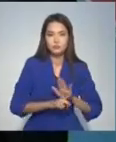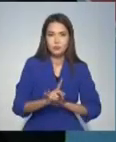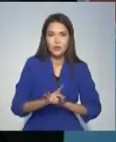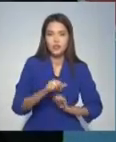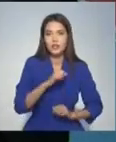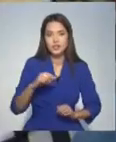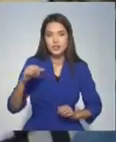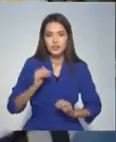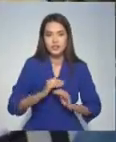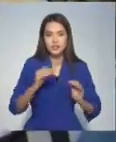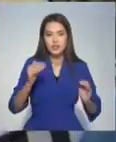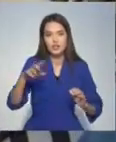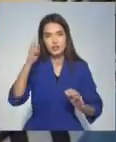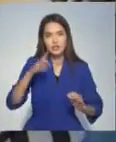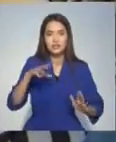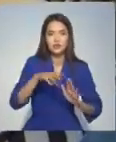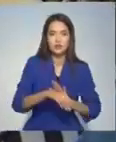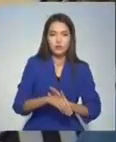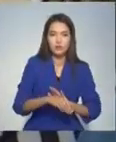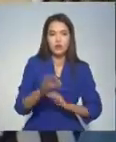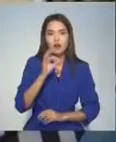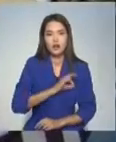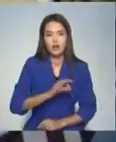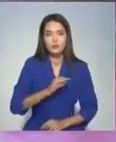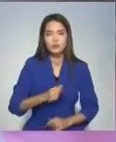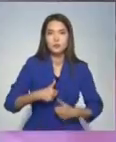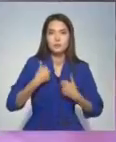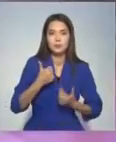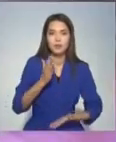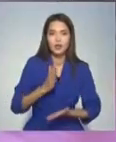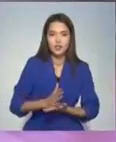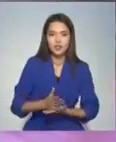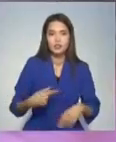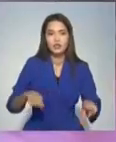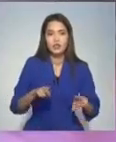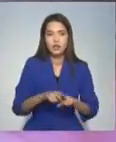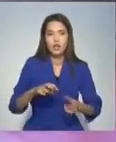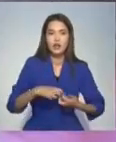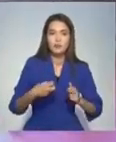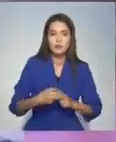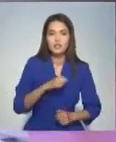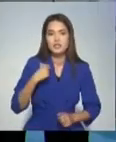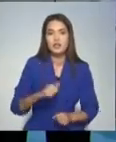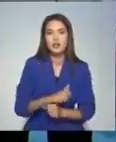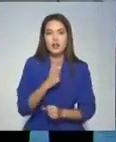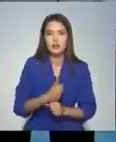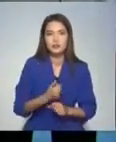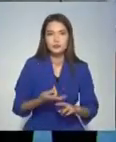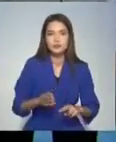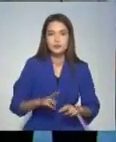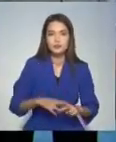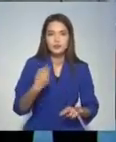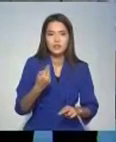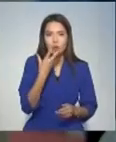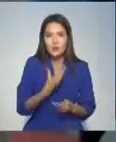шалғайдағы елді мекендерді толық қамтуды мақсат еттік. Қостанай облысына келіп, ең алдымен осы өрт